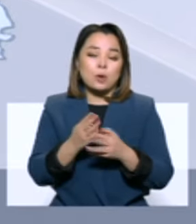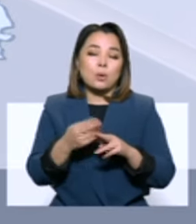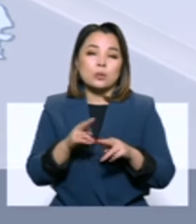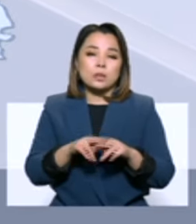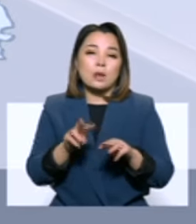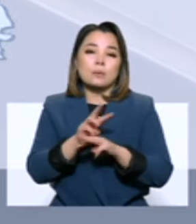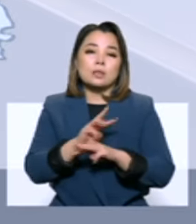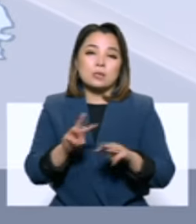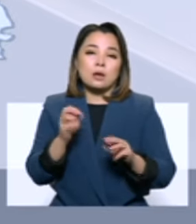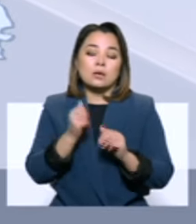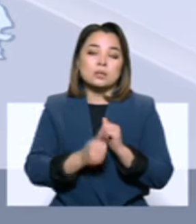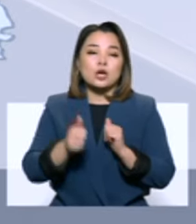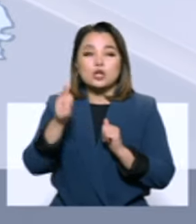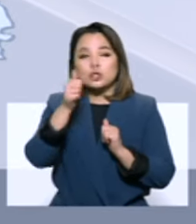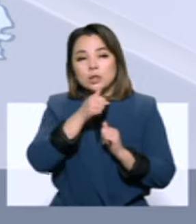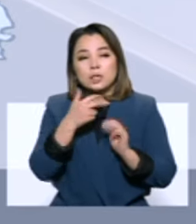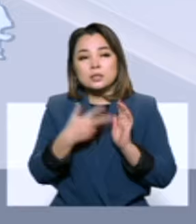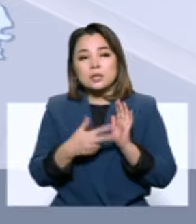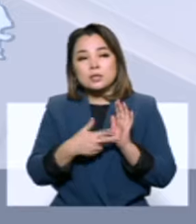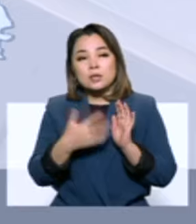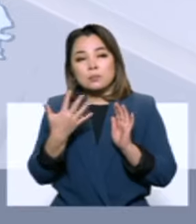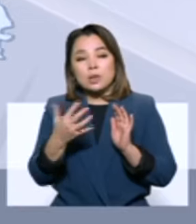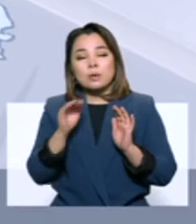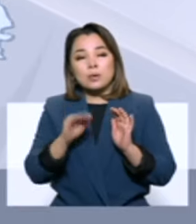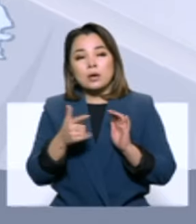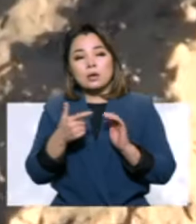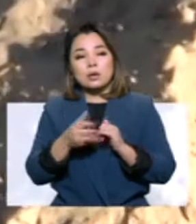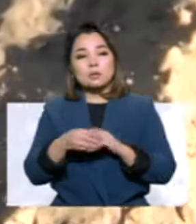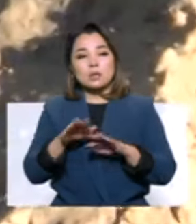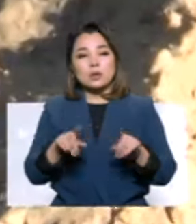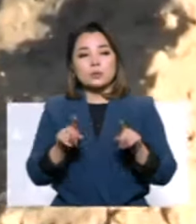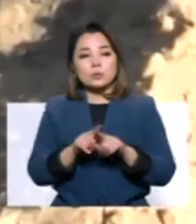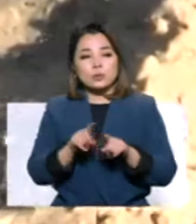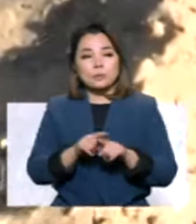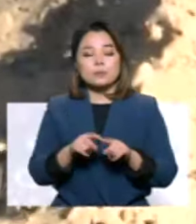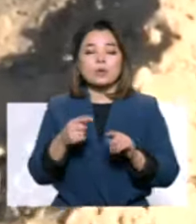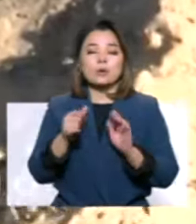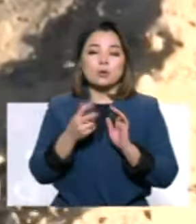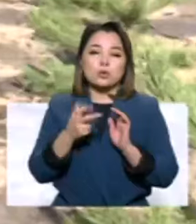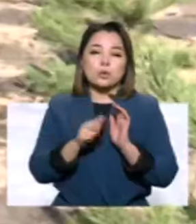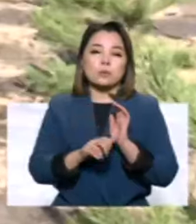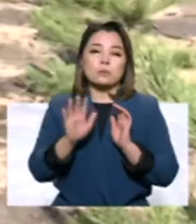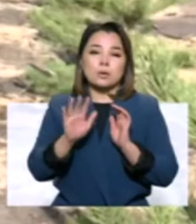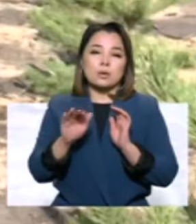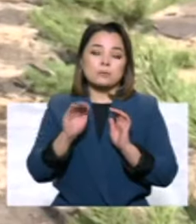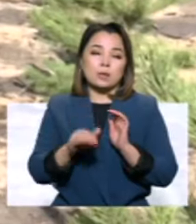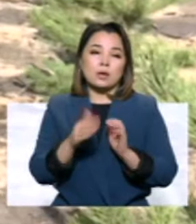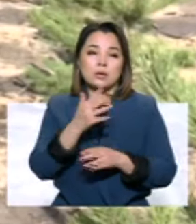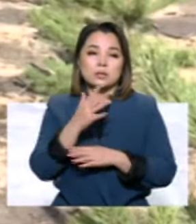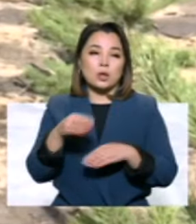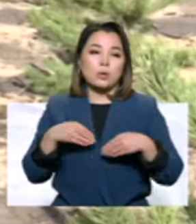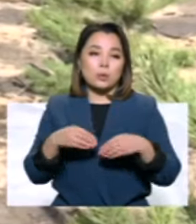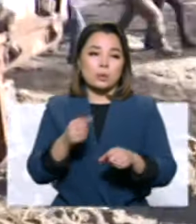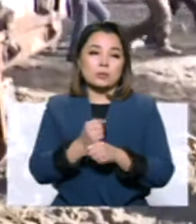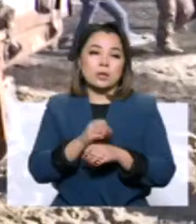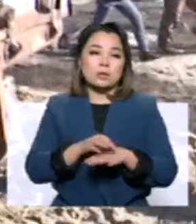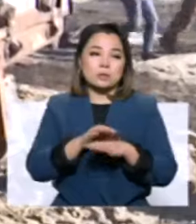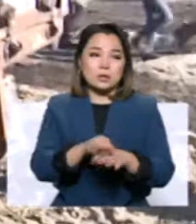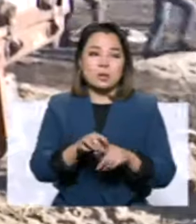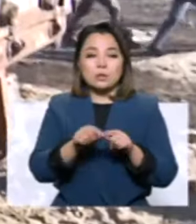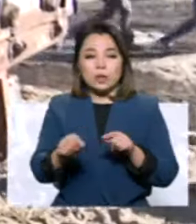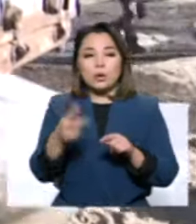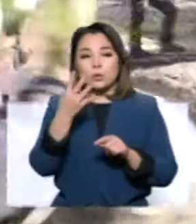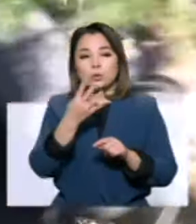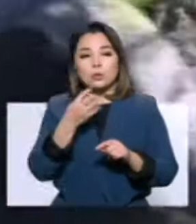бойынша министр әр жыл сайын 85 мың гектар аумаққа 365 бүтін оннан 5 миллион түп ағаш отырғызылады деген еді. Арада